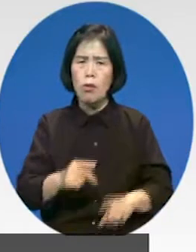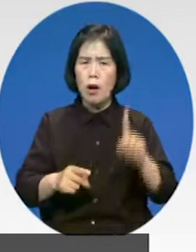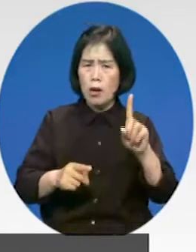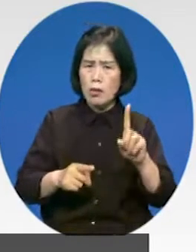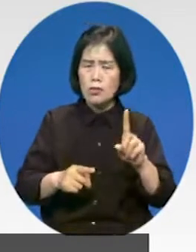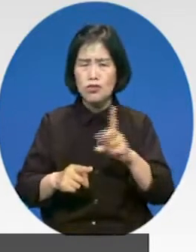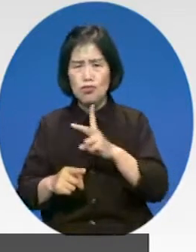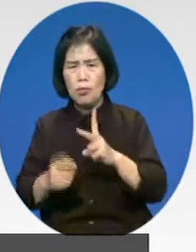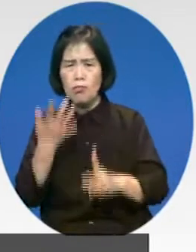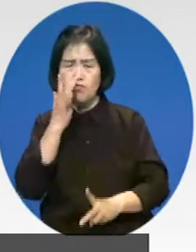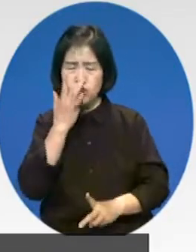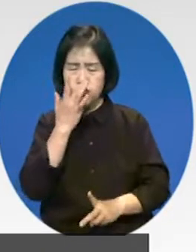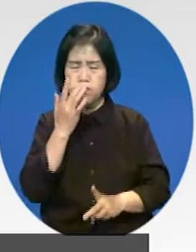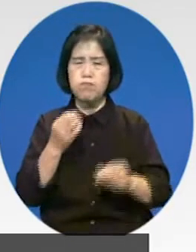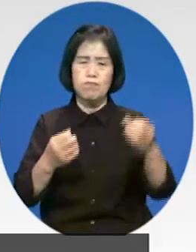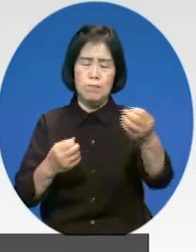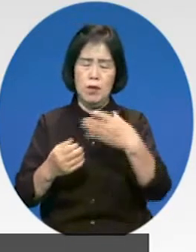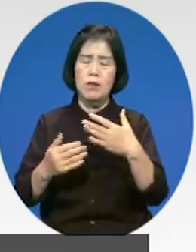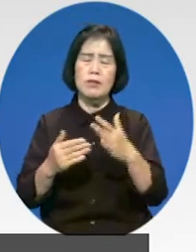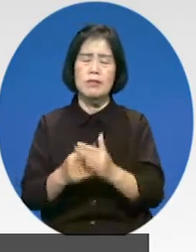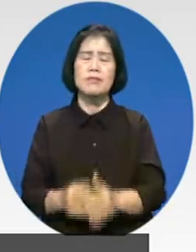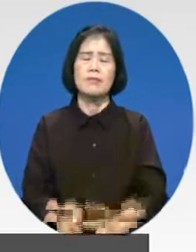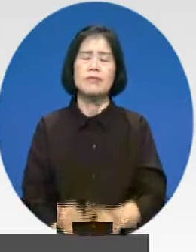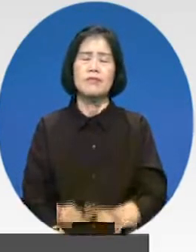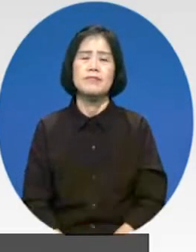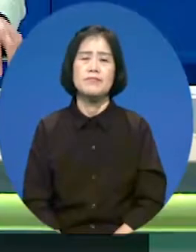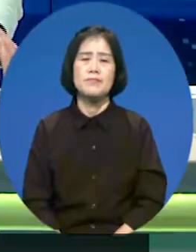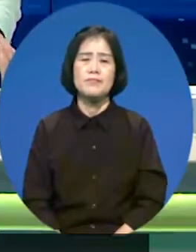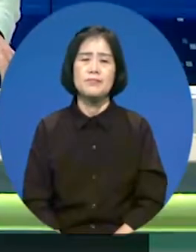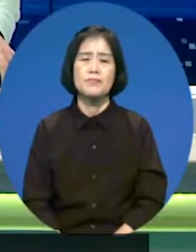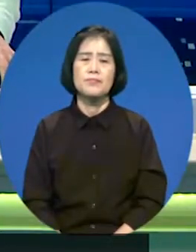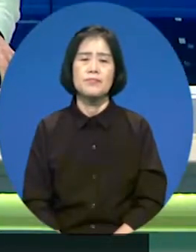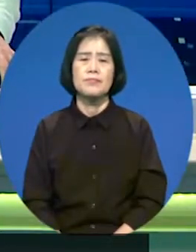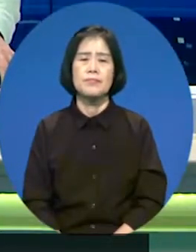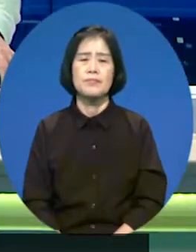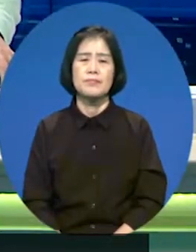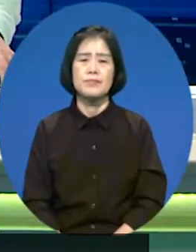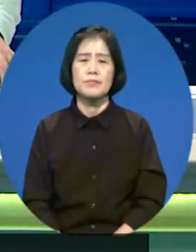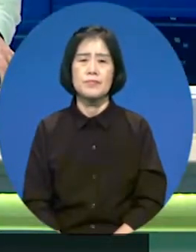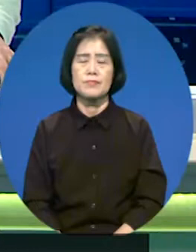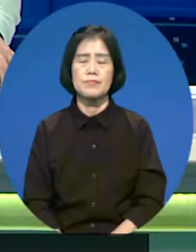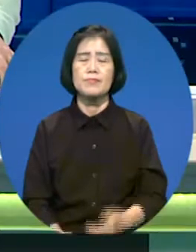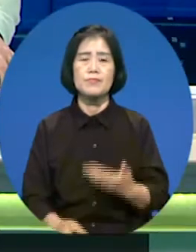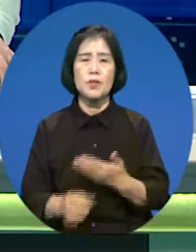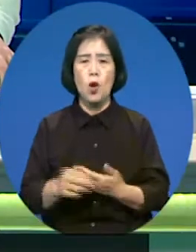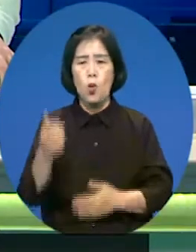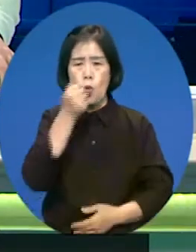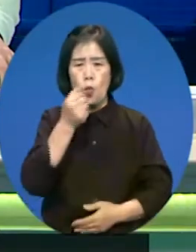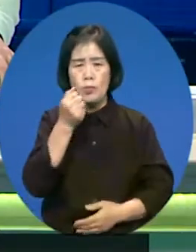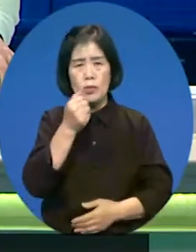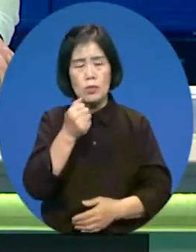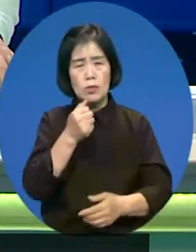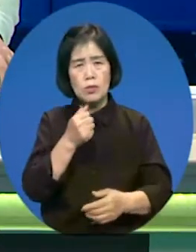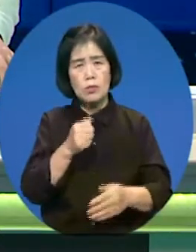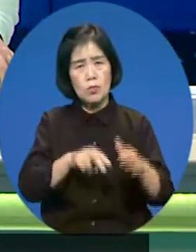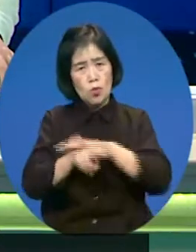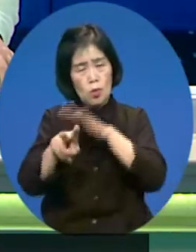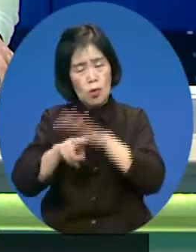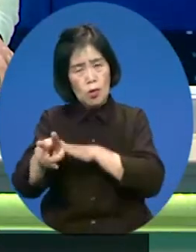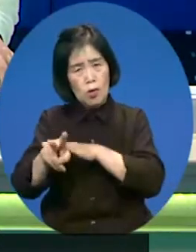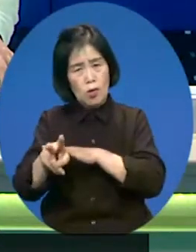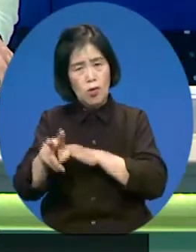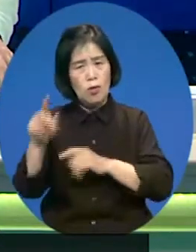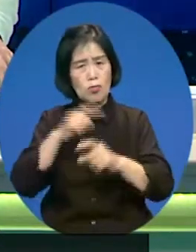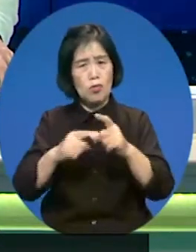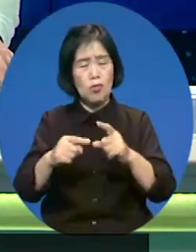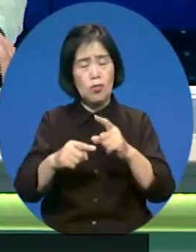마리인지 모르겠다 지금 얘기를 하고 있는데 자 일단 이 부분부터 좀 여쭤볼게요. 그렇다면은 곰이 더 밖으로 도망간